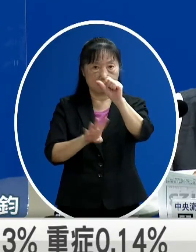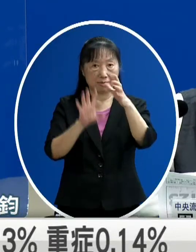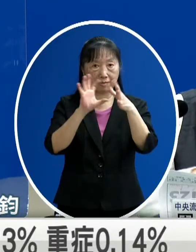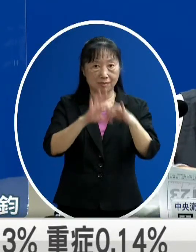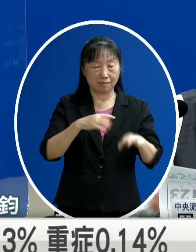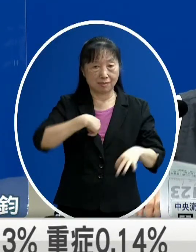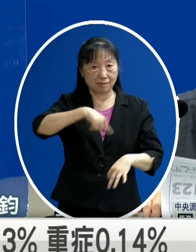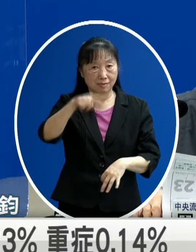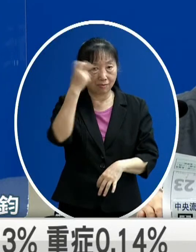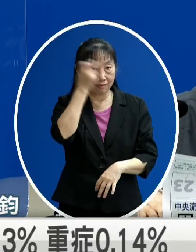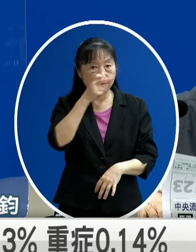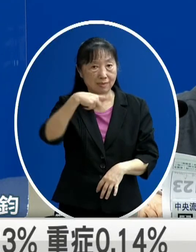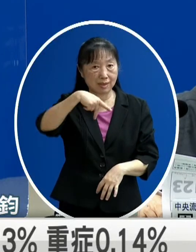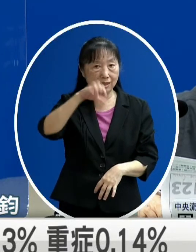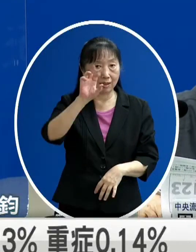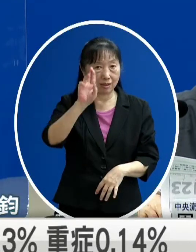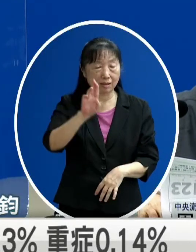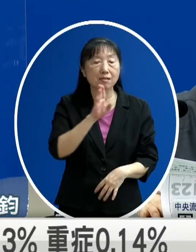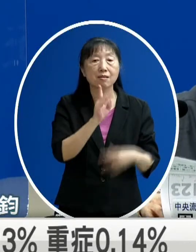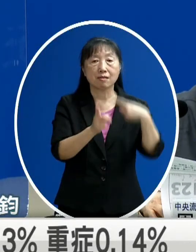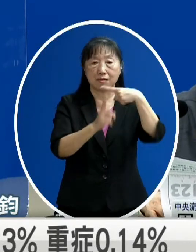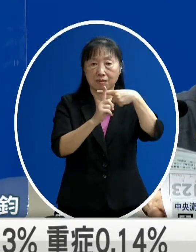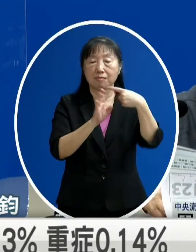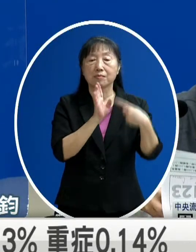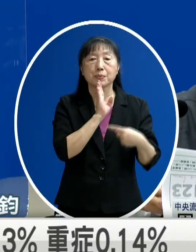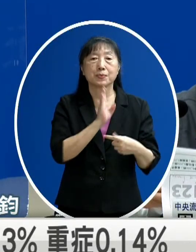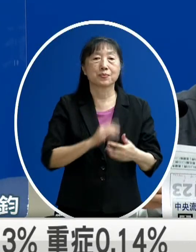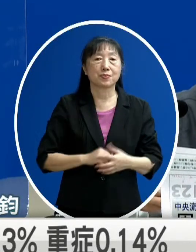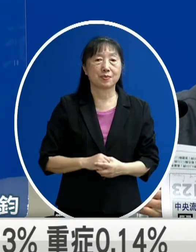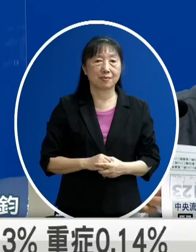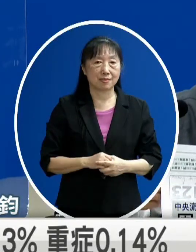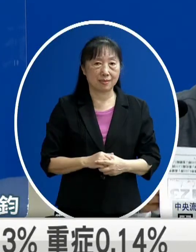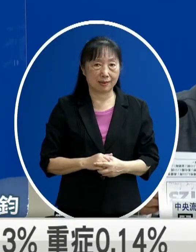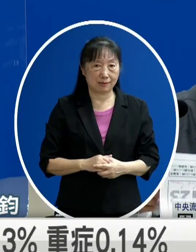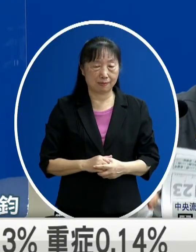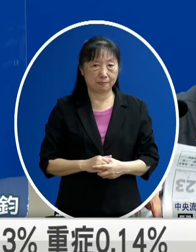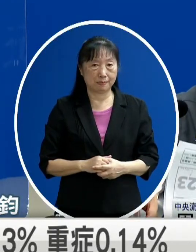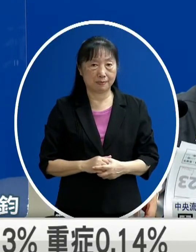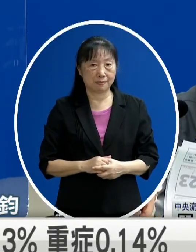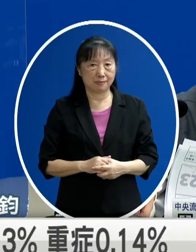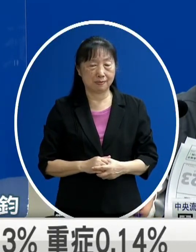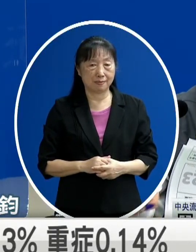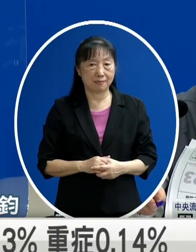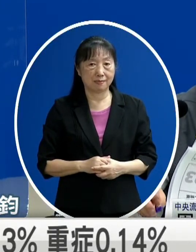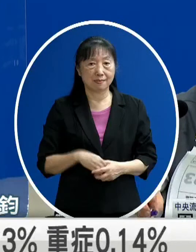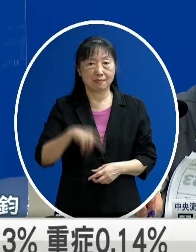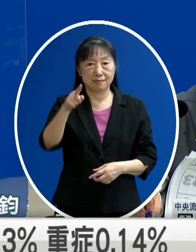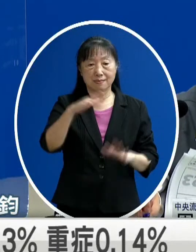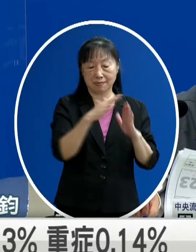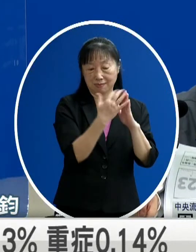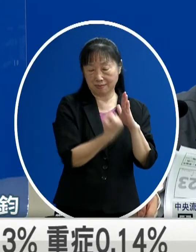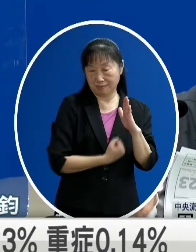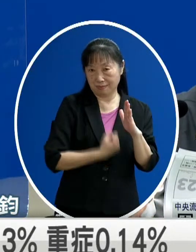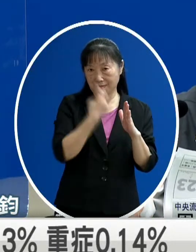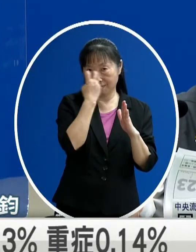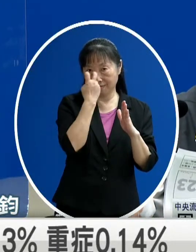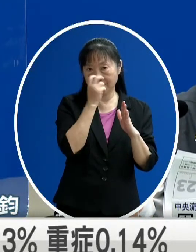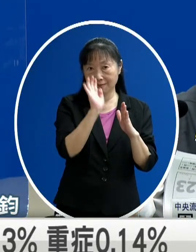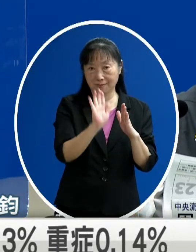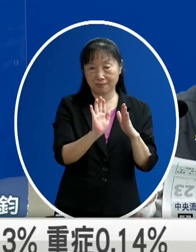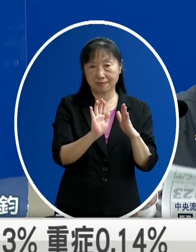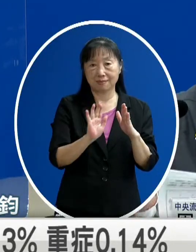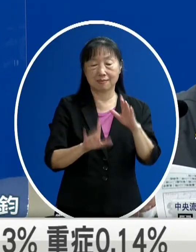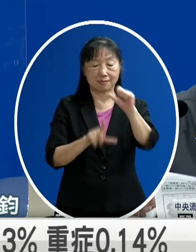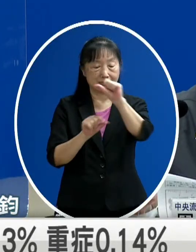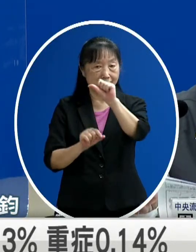症采检，那 PCR 隔天出来确诊阳性，那 已经完成这个居家照护，在